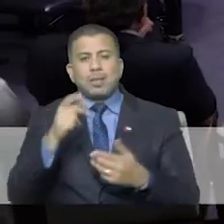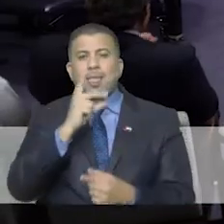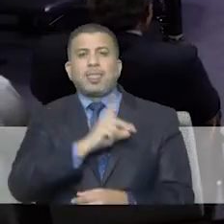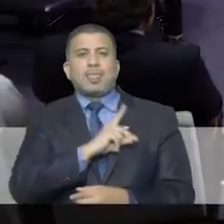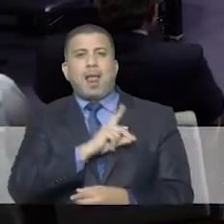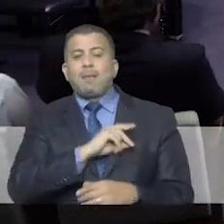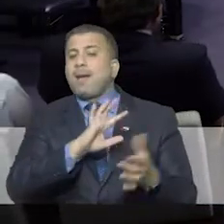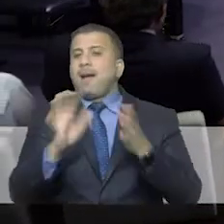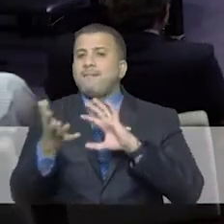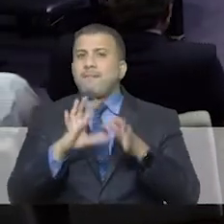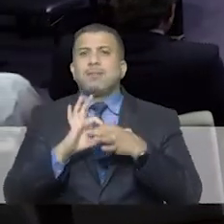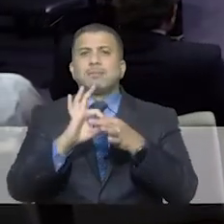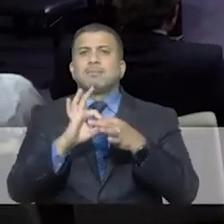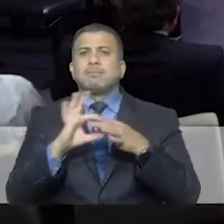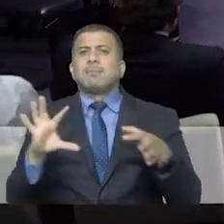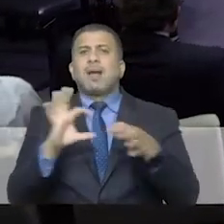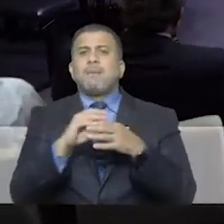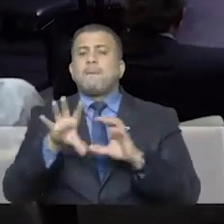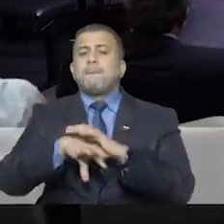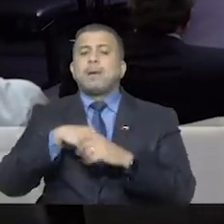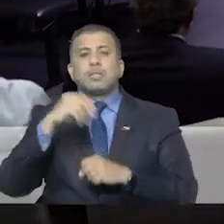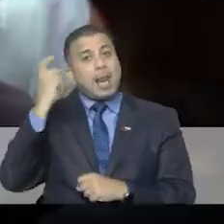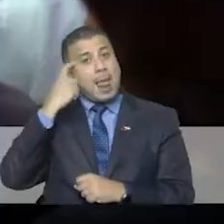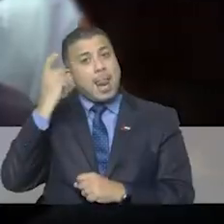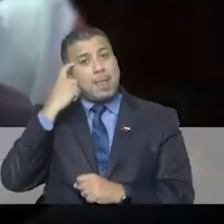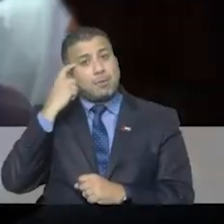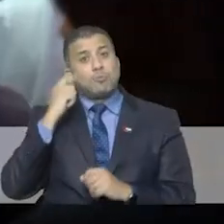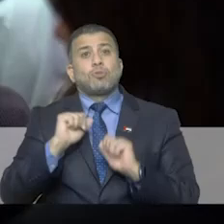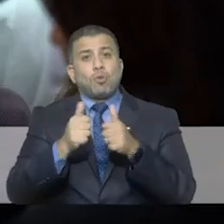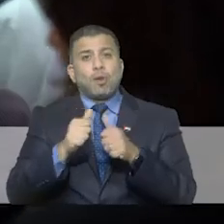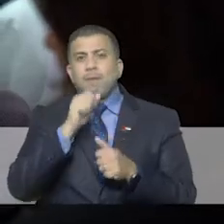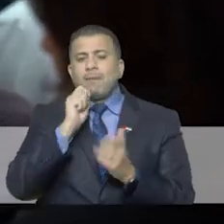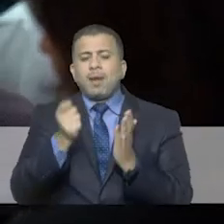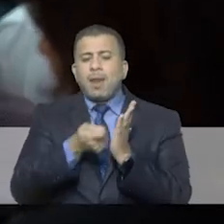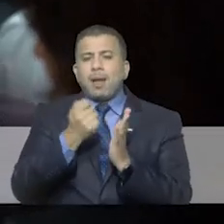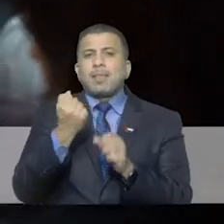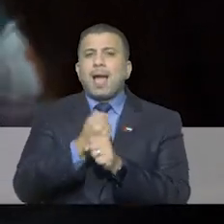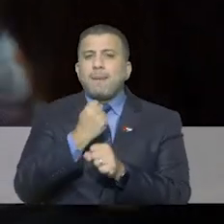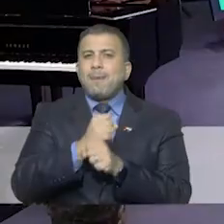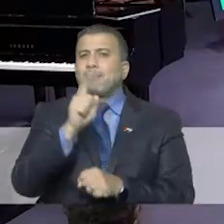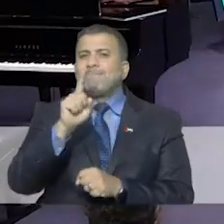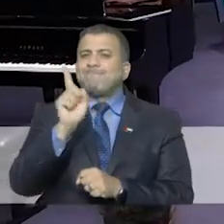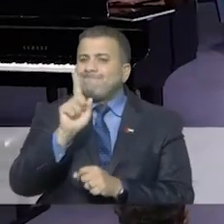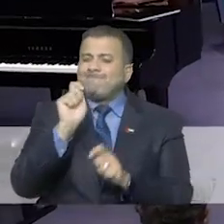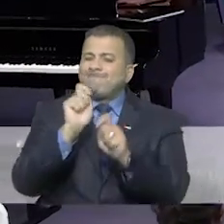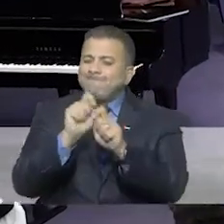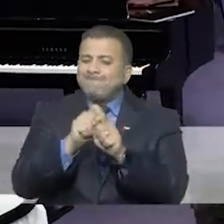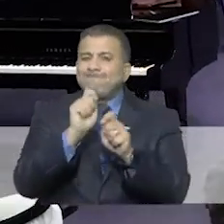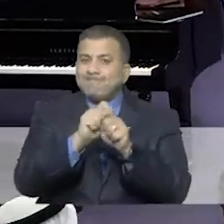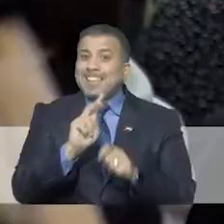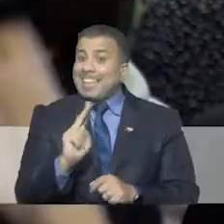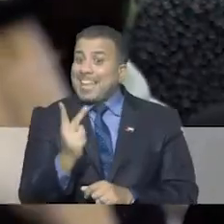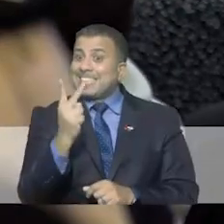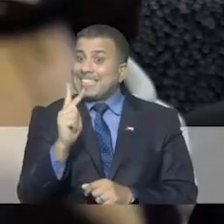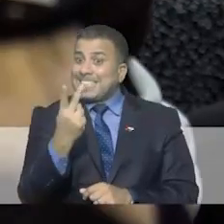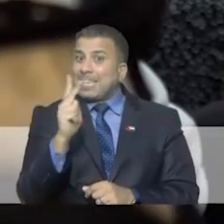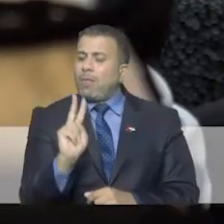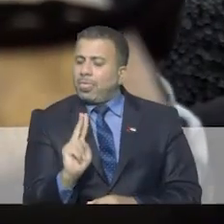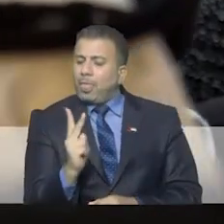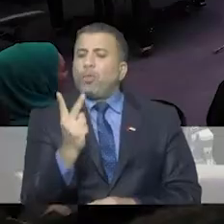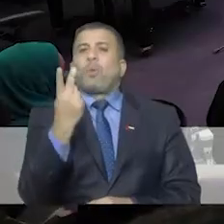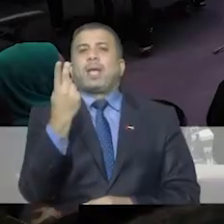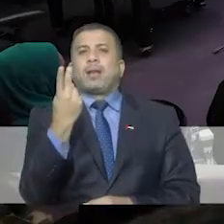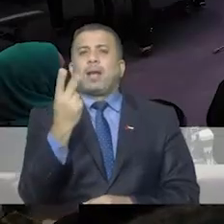للطلبة ويتعاون معهم في المشاريع العلمية ويشاركون في نقد أعمالهم بغرض التحسين